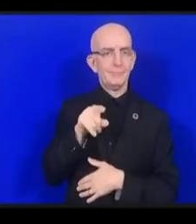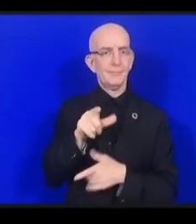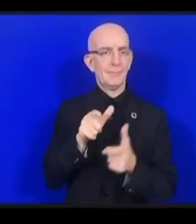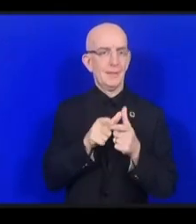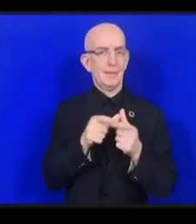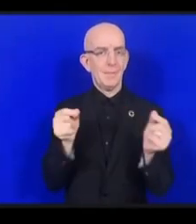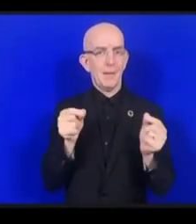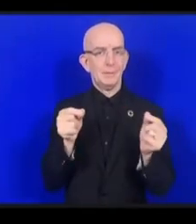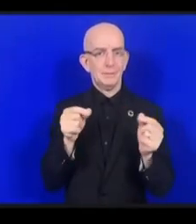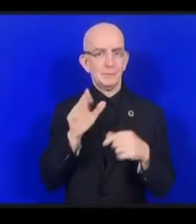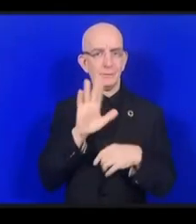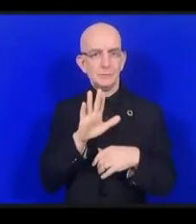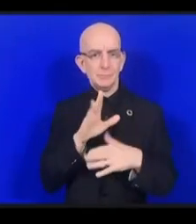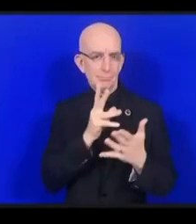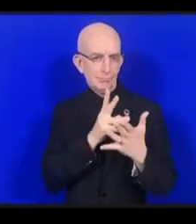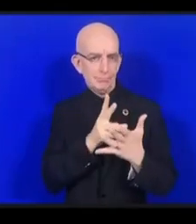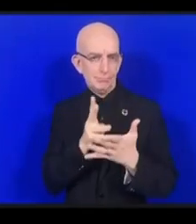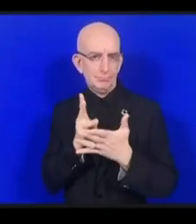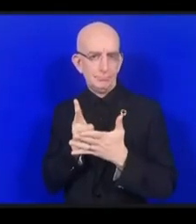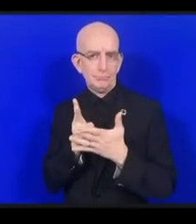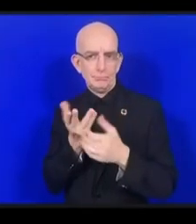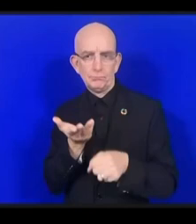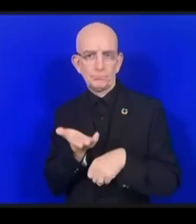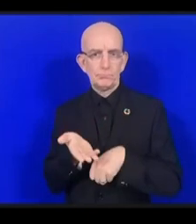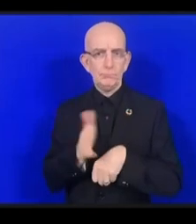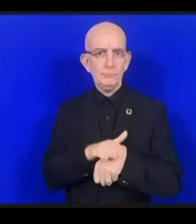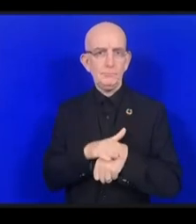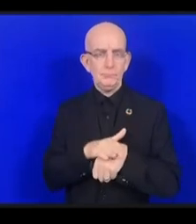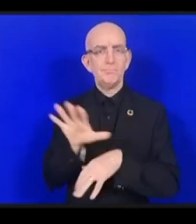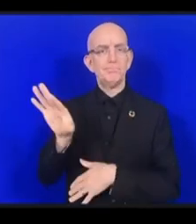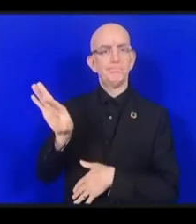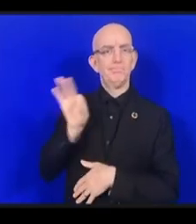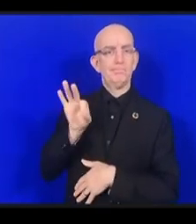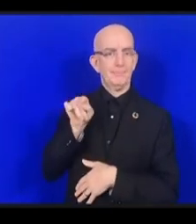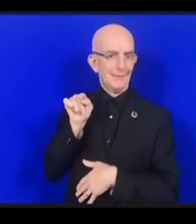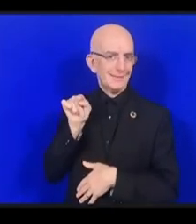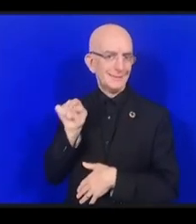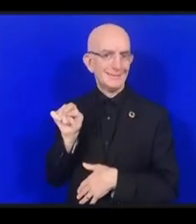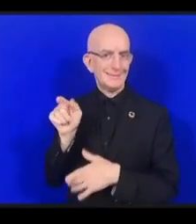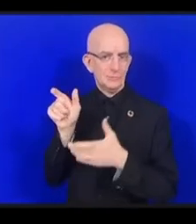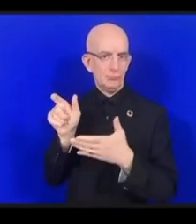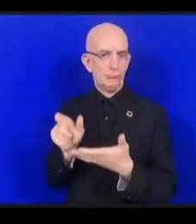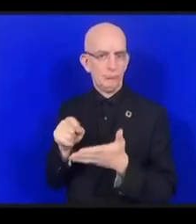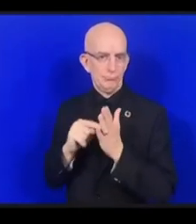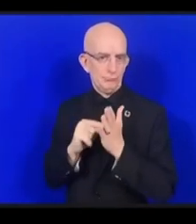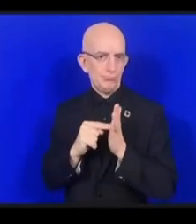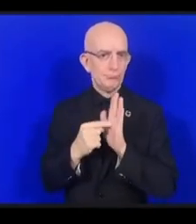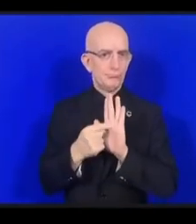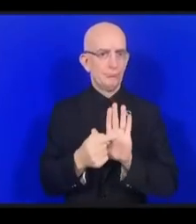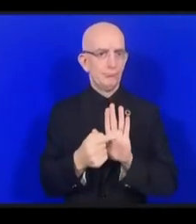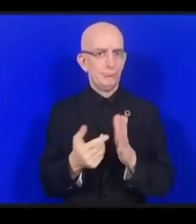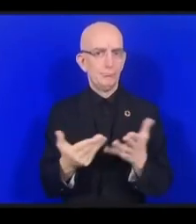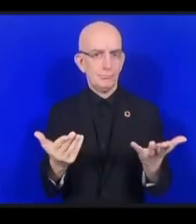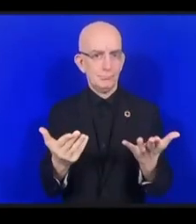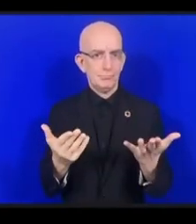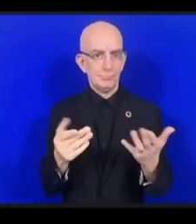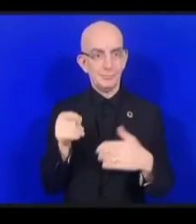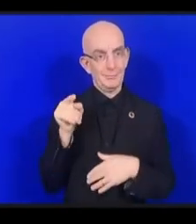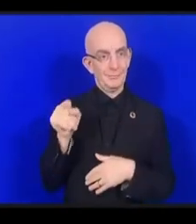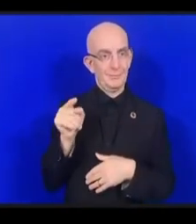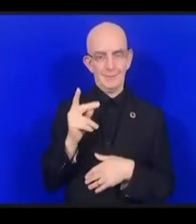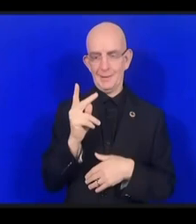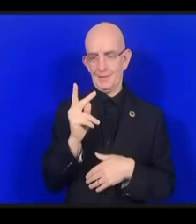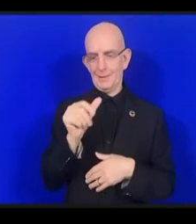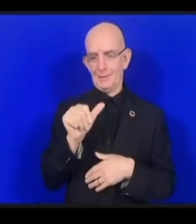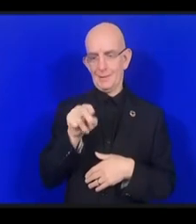て発表いたしておりますが、その2011年の今年の漢字は絆であり、私の